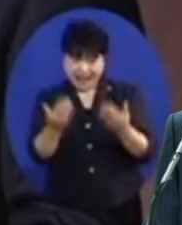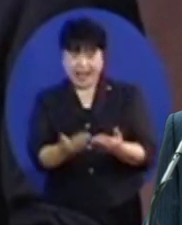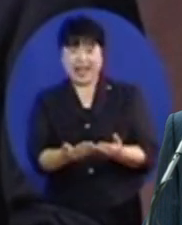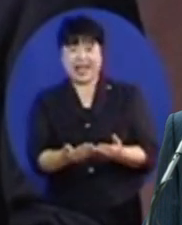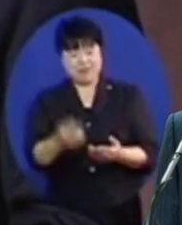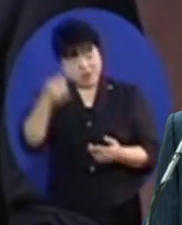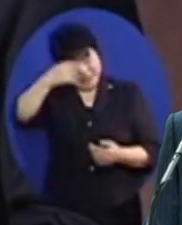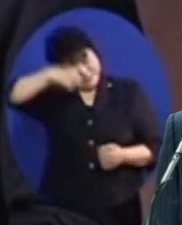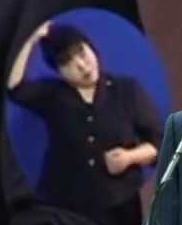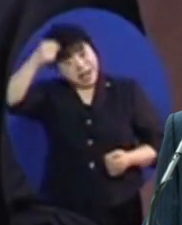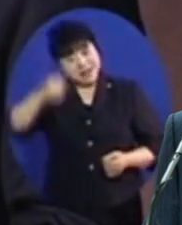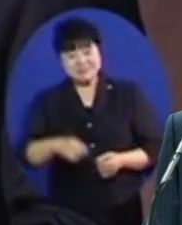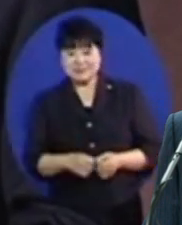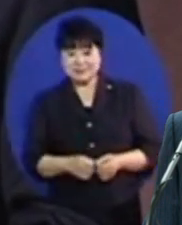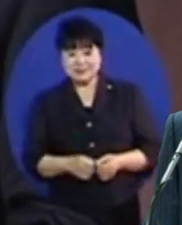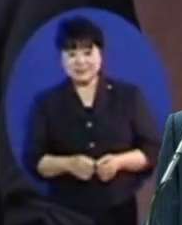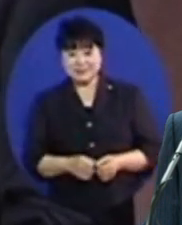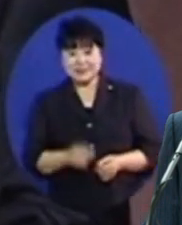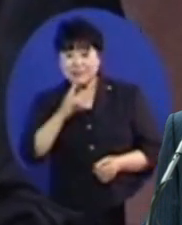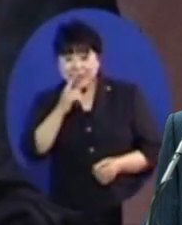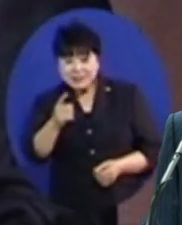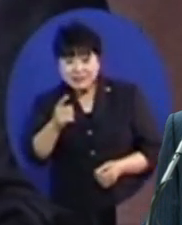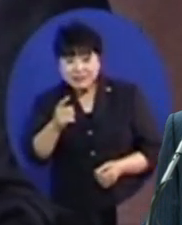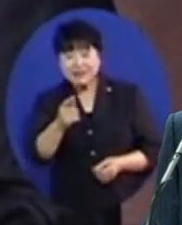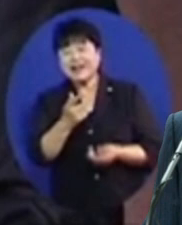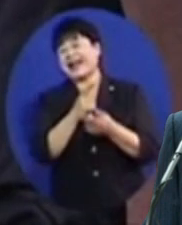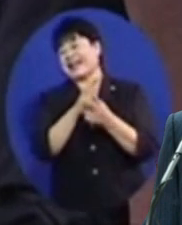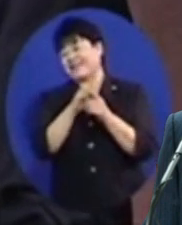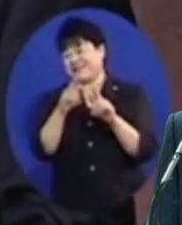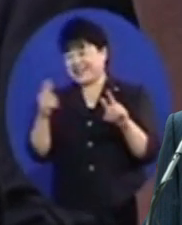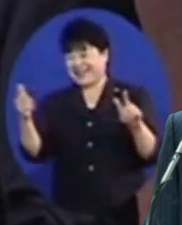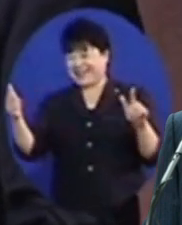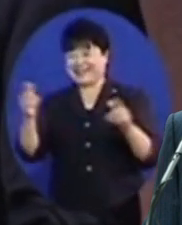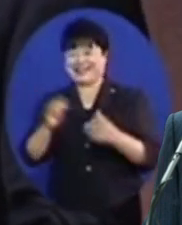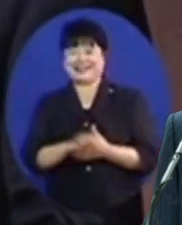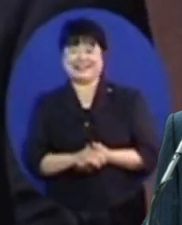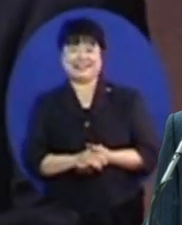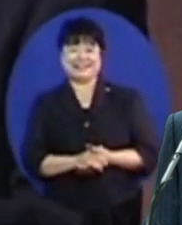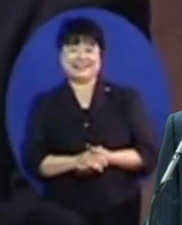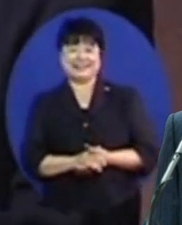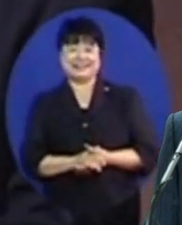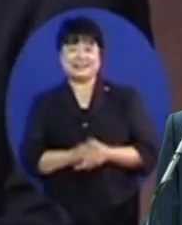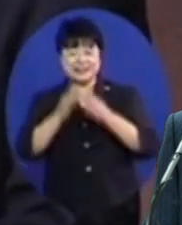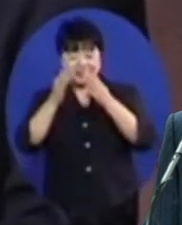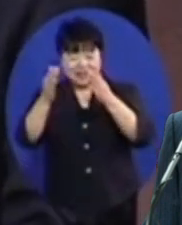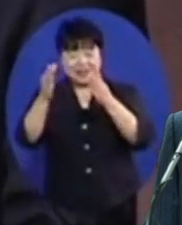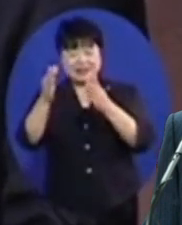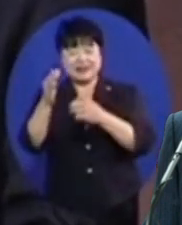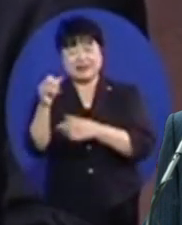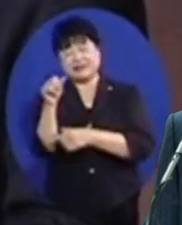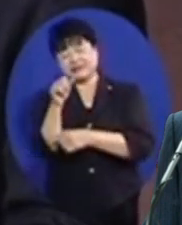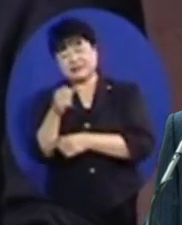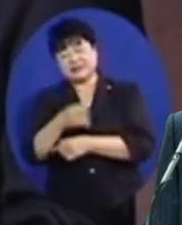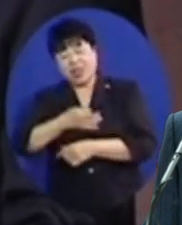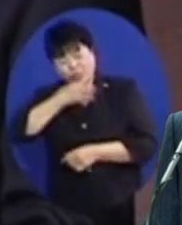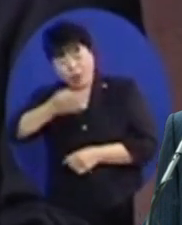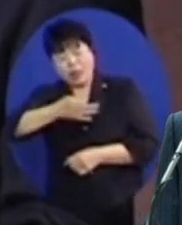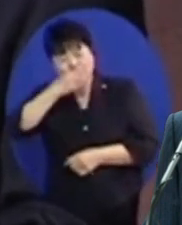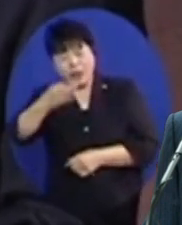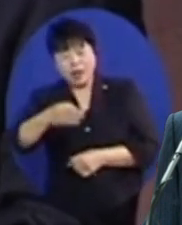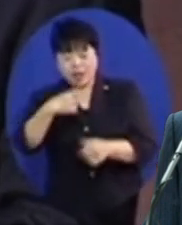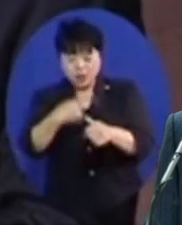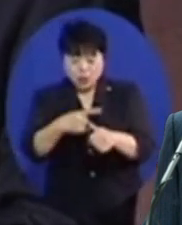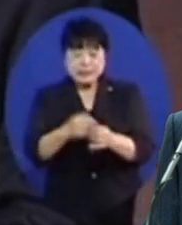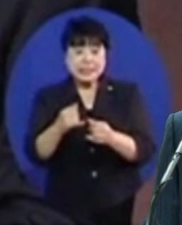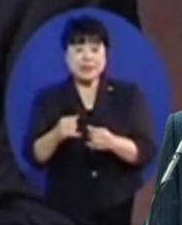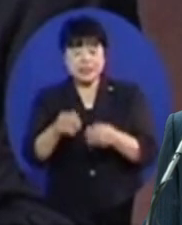머리털을 다 뽑아 놓을 테니까 그렇게 말했습니까? 아닙니다. 그를 향해서 머리를 흔들고 침을 뱉고 욕을 하는